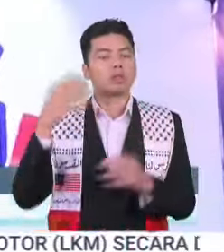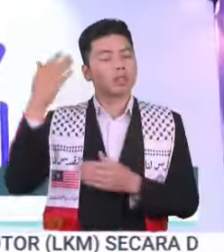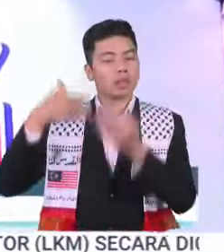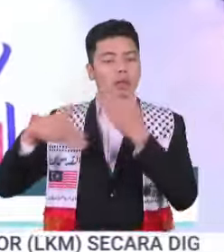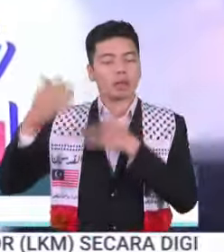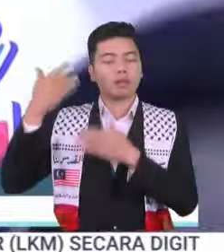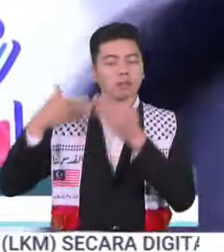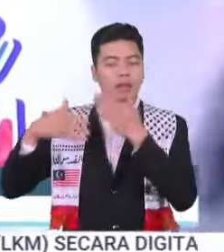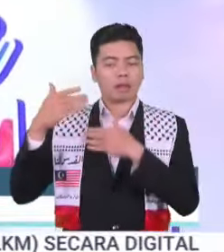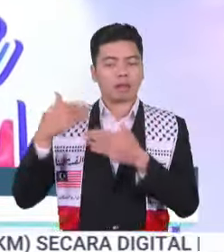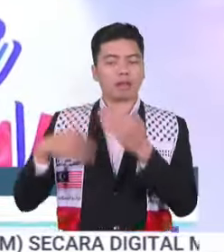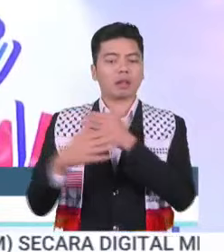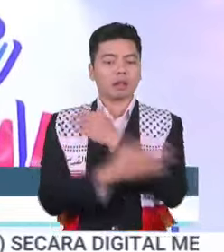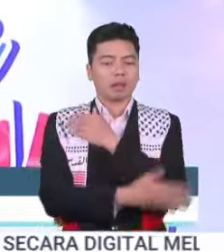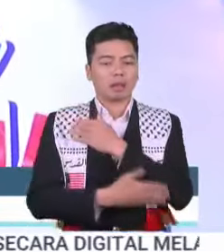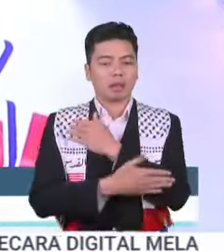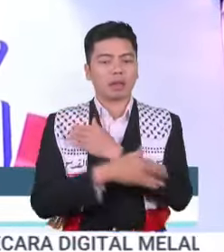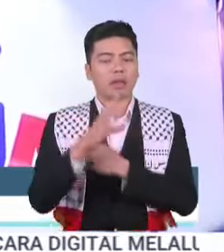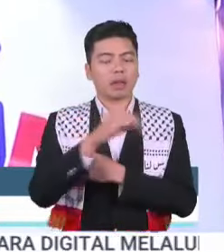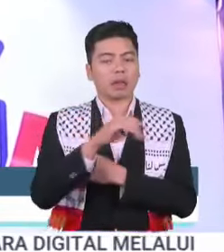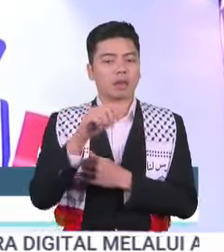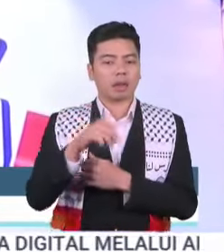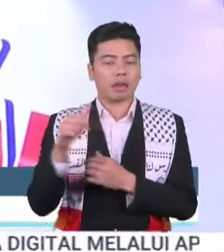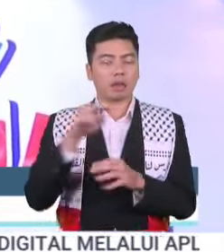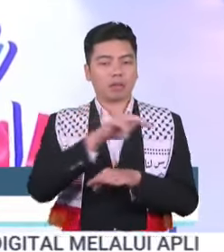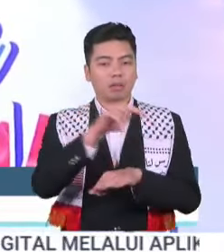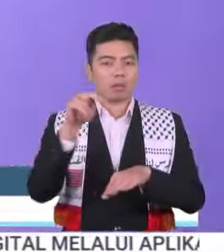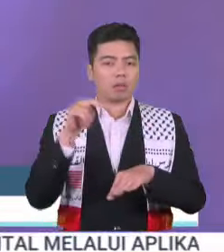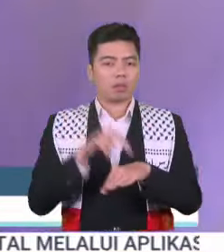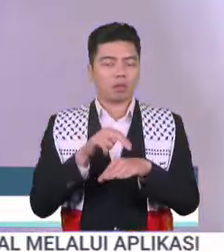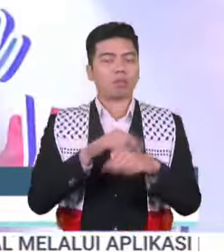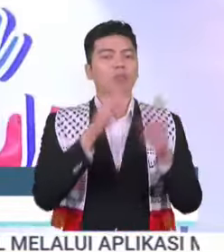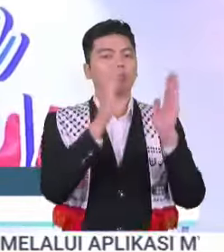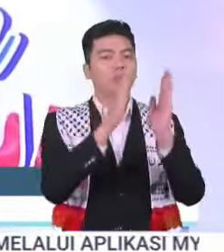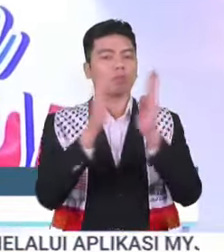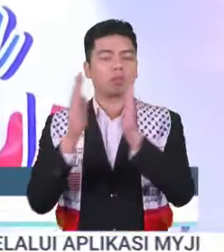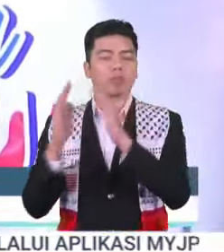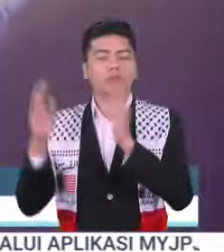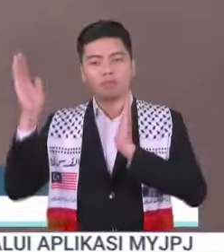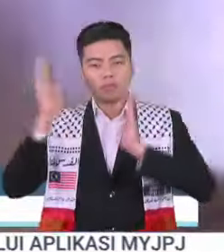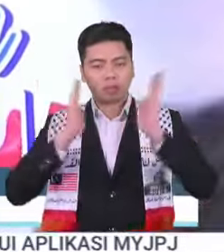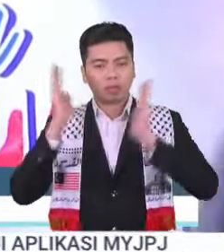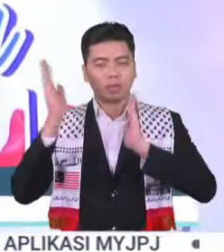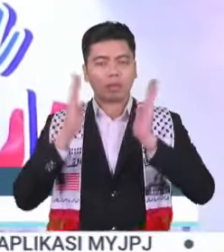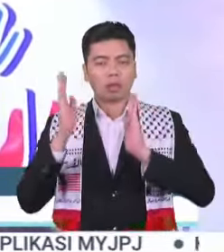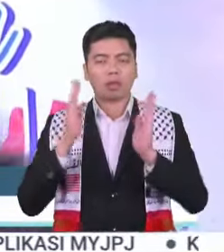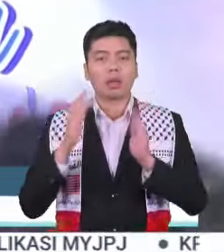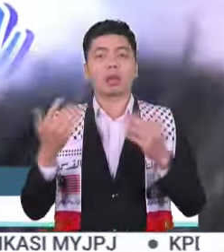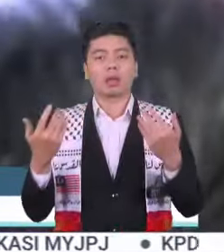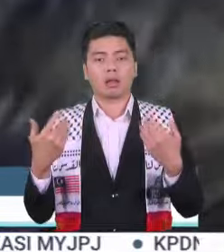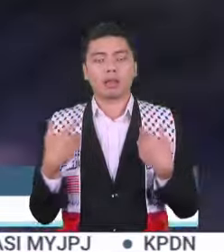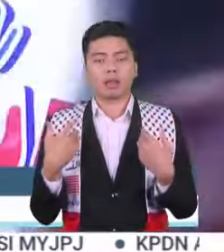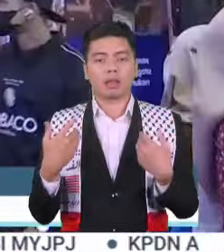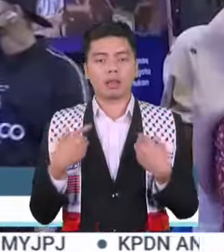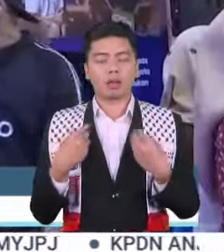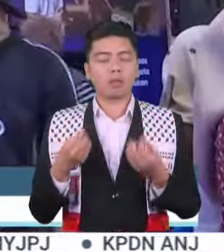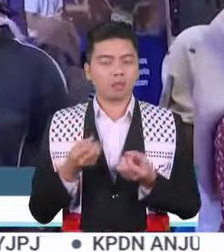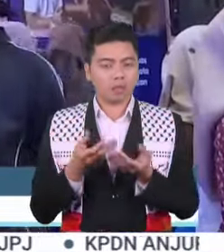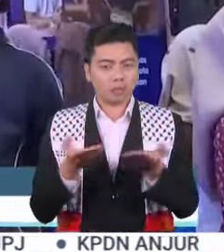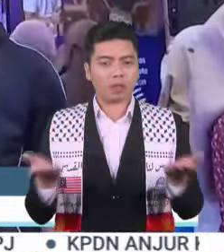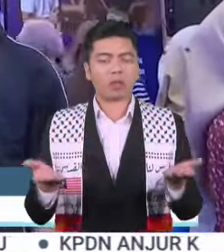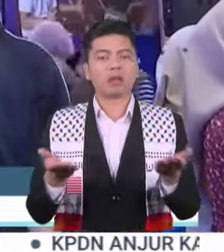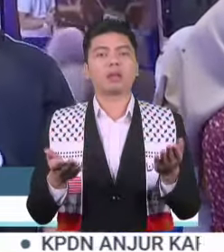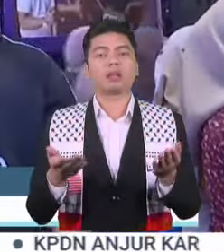Negara Malaysia, Jabatan Perpaduan Negara dan Integrasi Nasional, Perpustakaan Negara Malaysia. Jadi kami ada memberi perkhidmatan